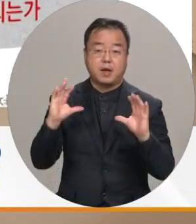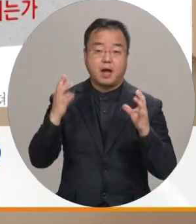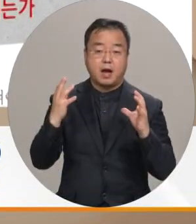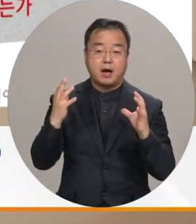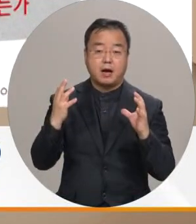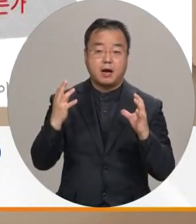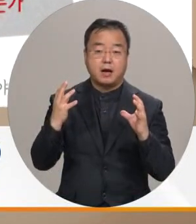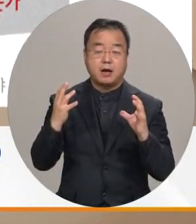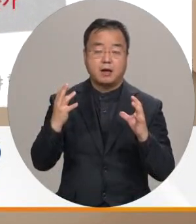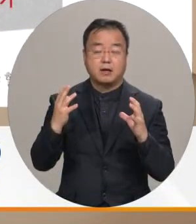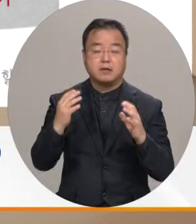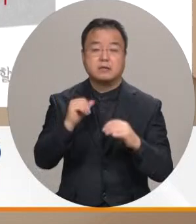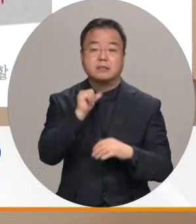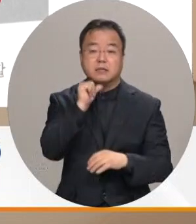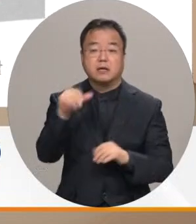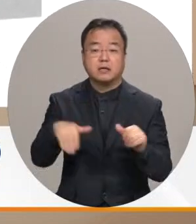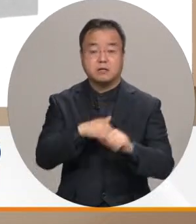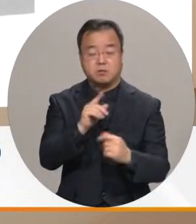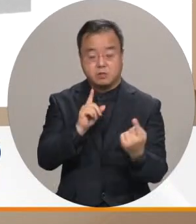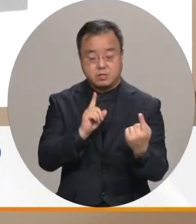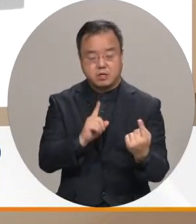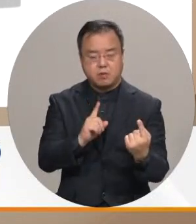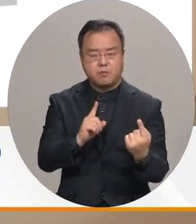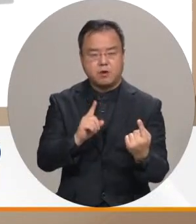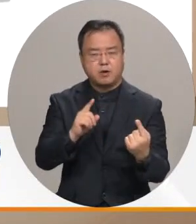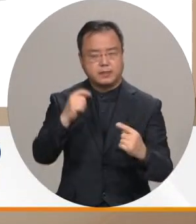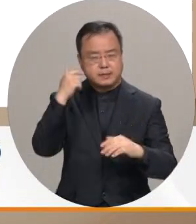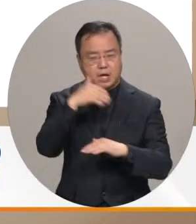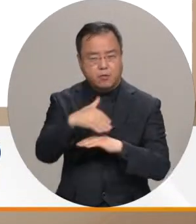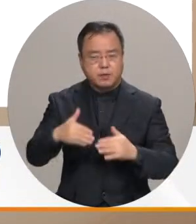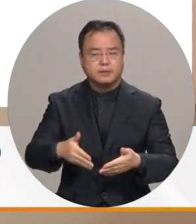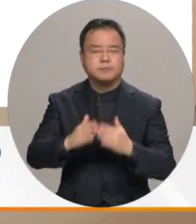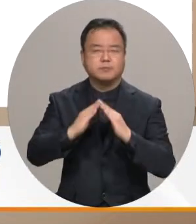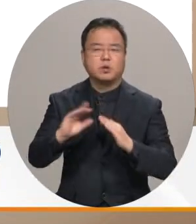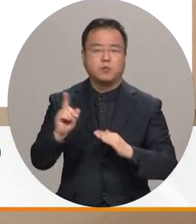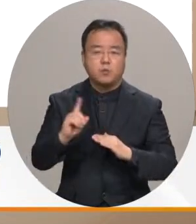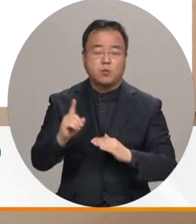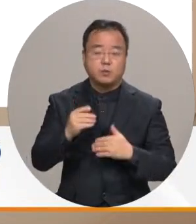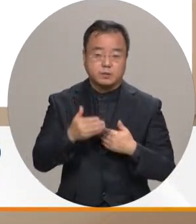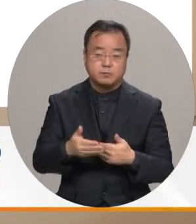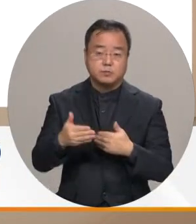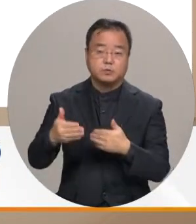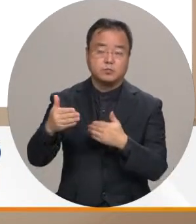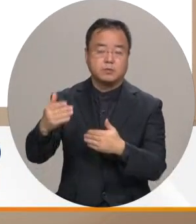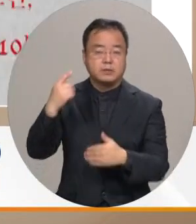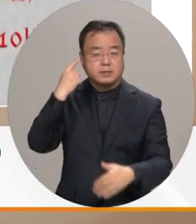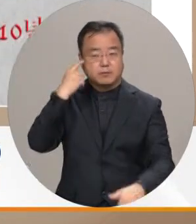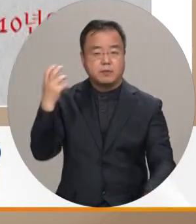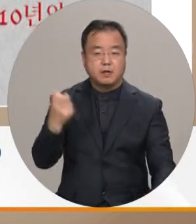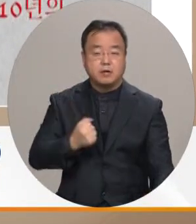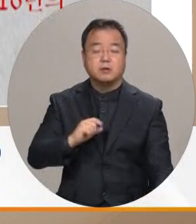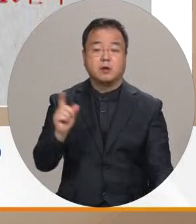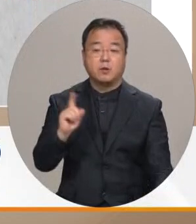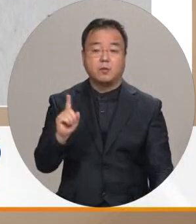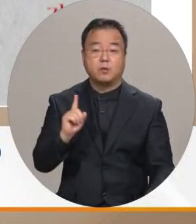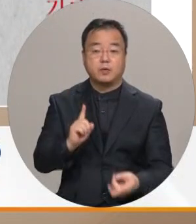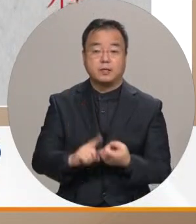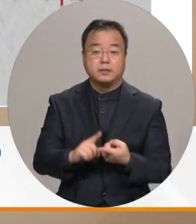어떻게 가난한 상황에 대처했고 어떤 전략을 세웠고 어떻게 생각했는지를